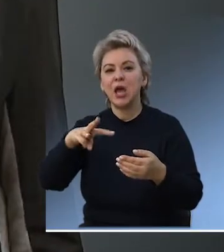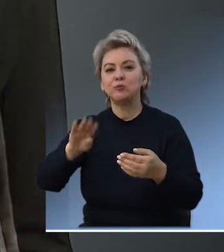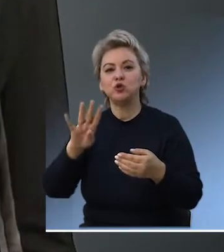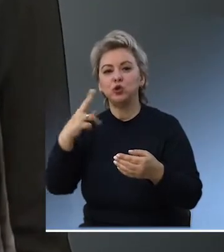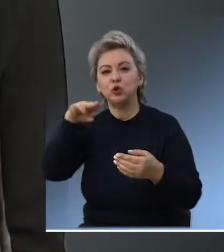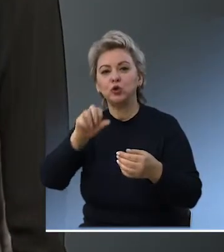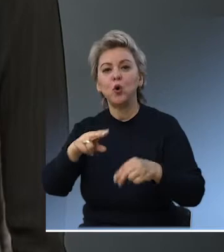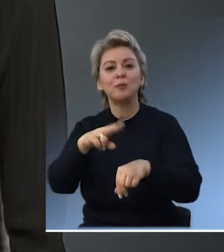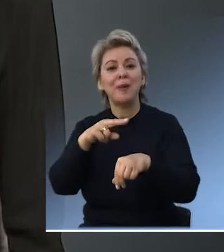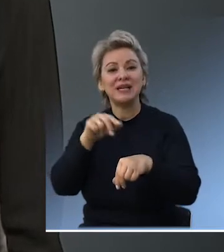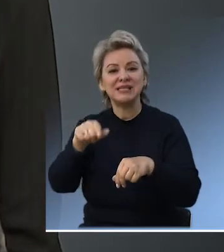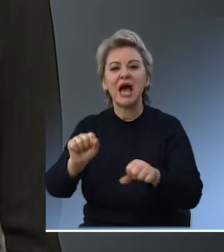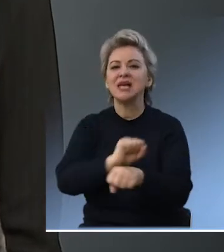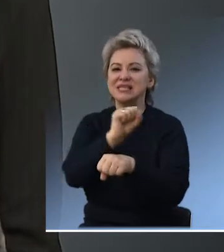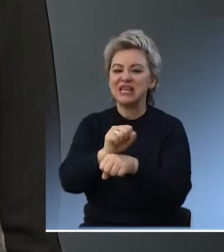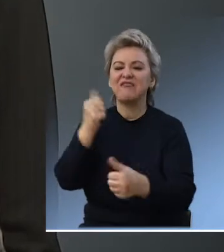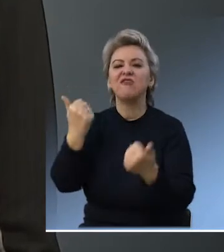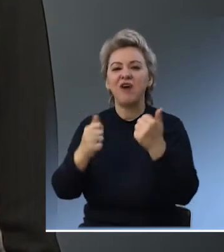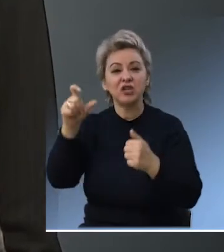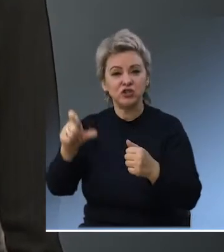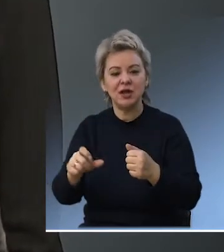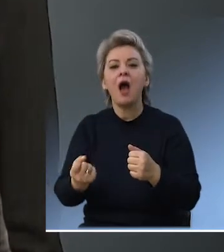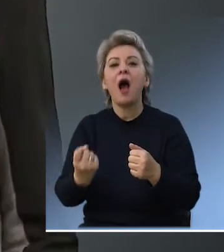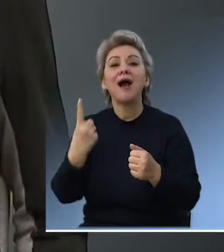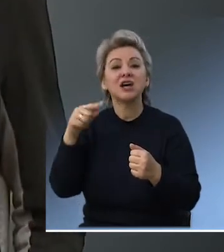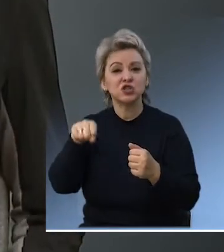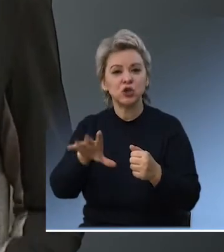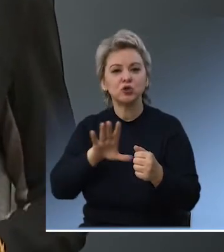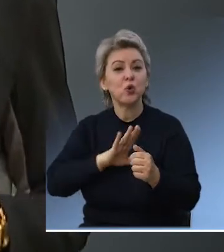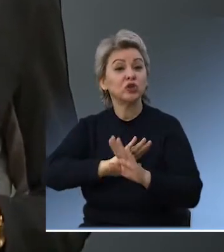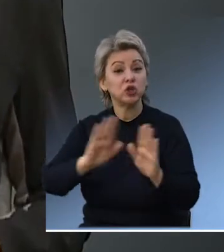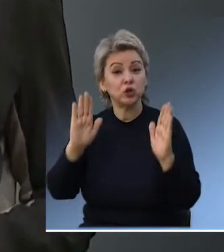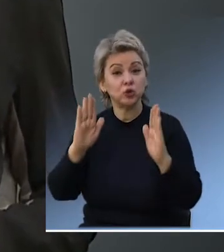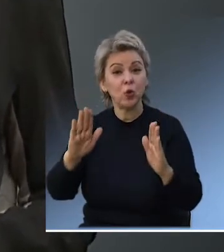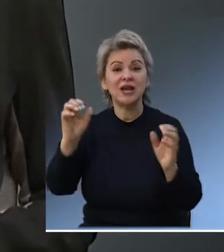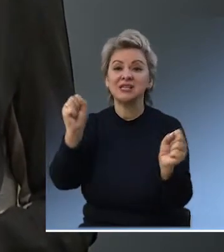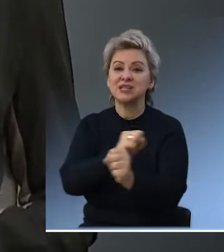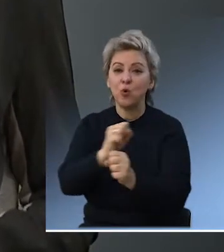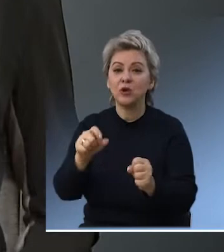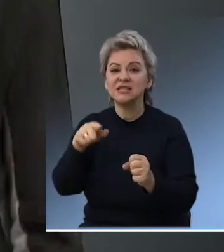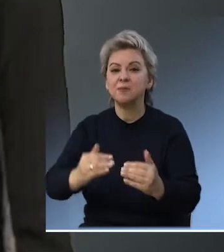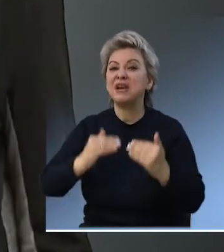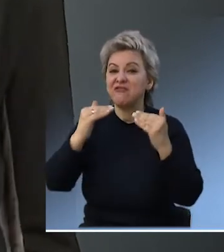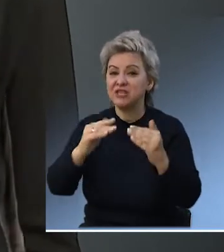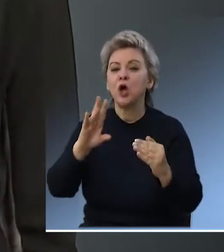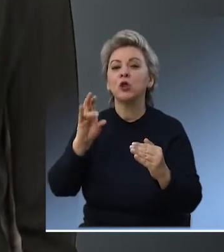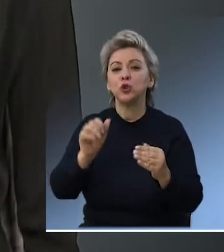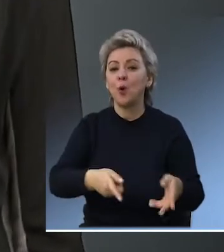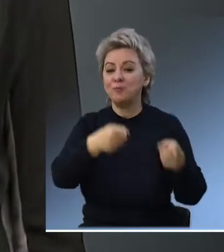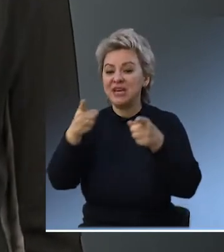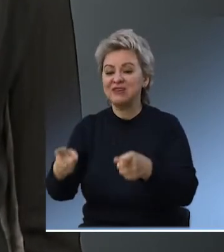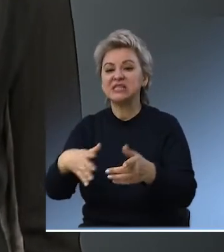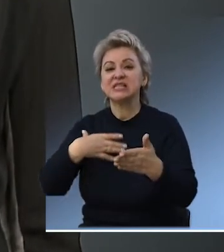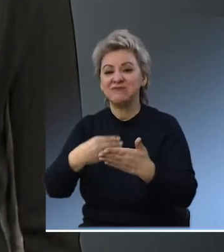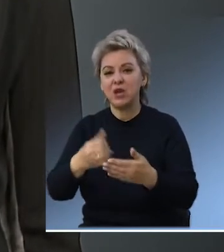трассе М4 Дон стражи порядка остановили водителя. Как оказалось, он не только превысил скоростной режим, но и перевозил